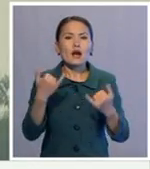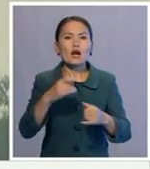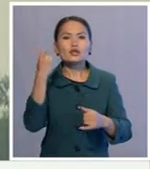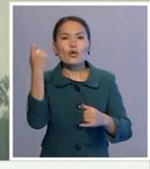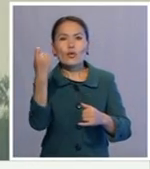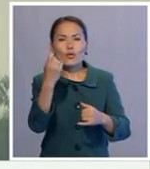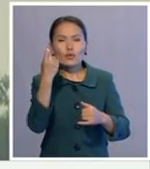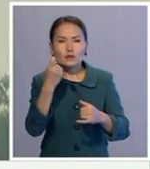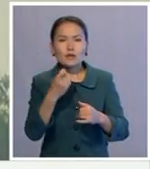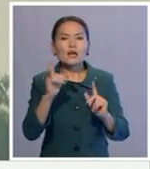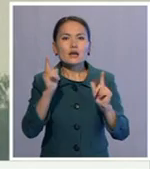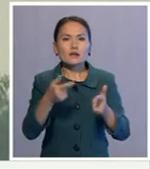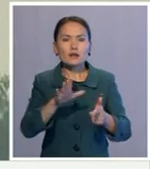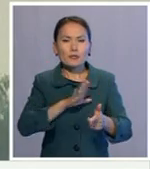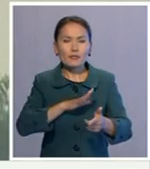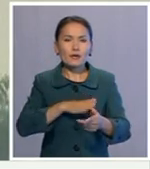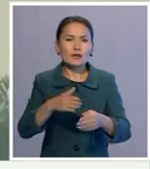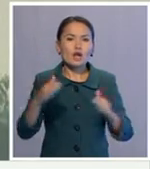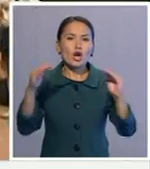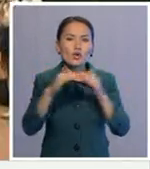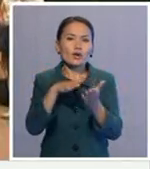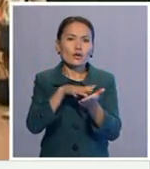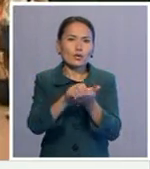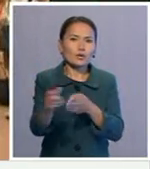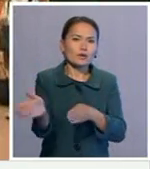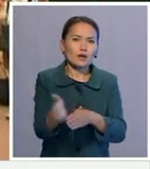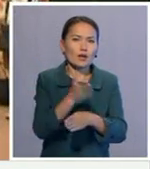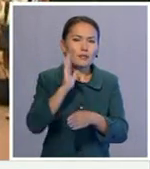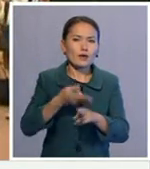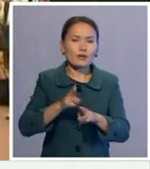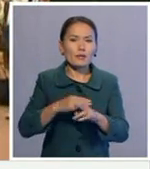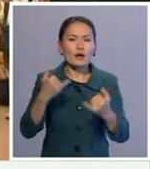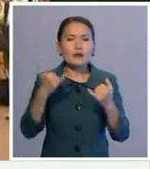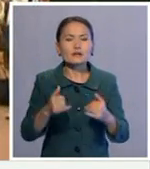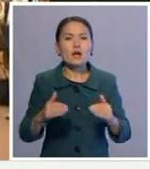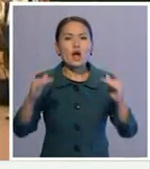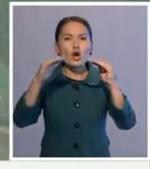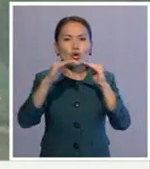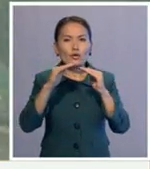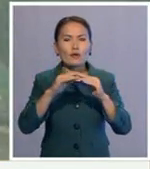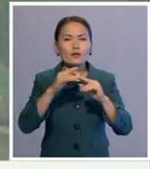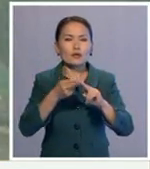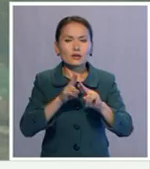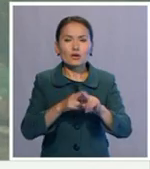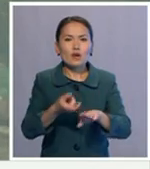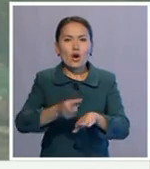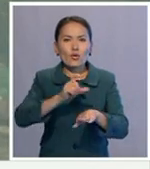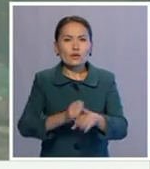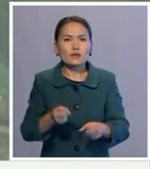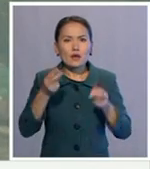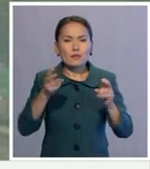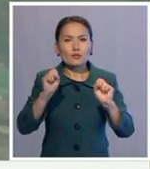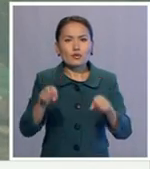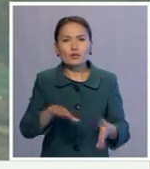бұзуға кірісті. Айта кетсек, вилланың жан жағында жасанды тау бар. Сонымен қатар, оның ауласында жүзім ағаштары жайқалып тұр. Қала басшылығының